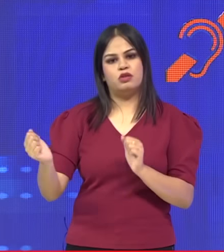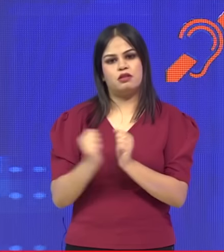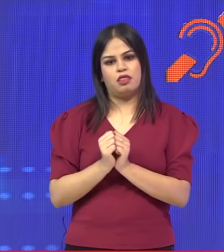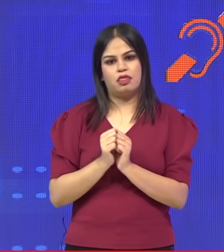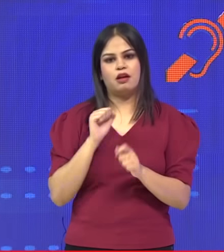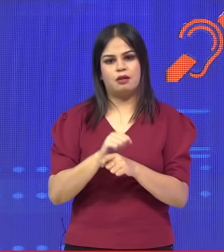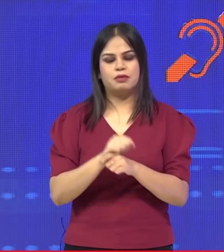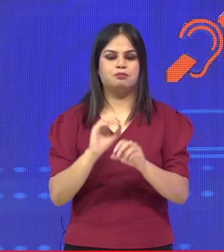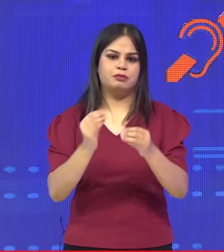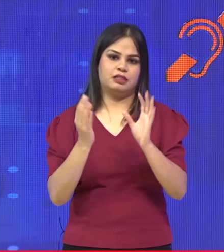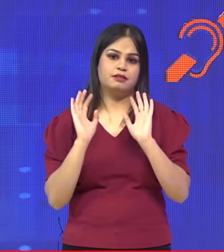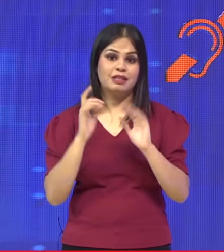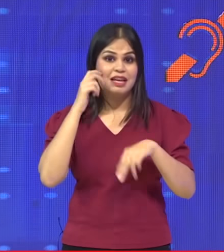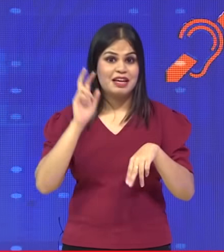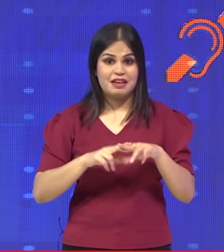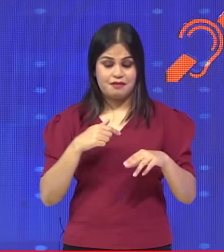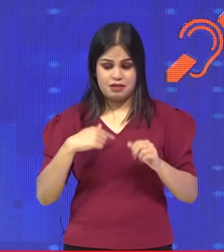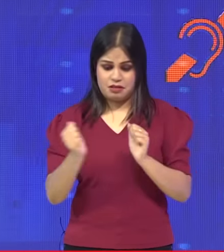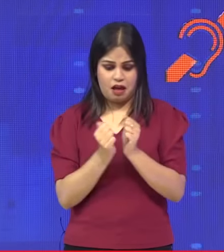यू गैस